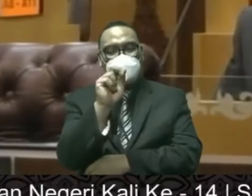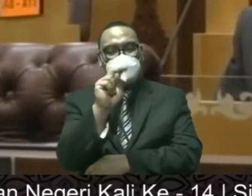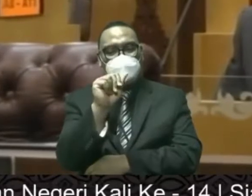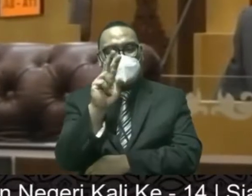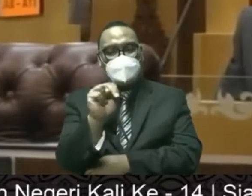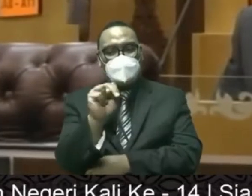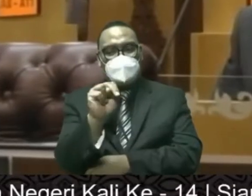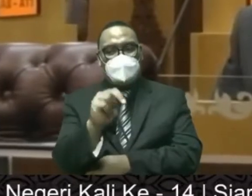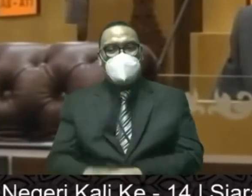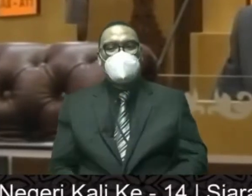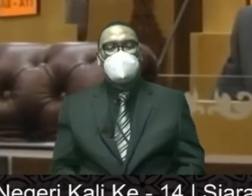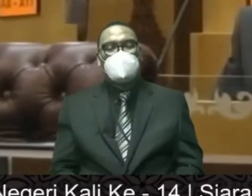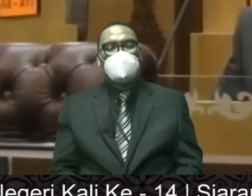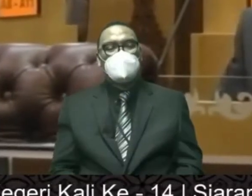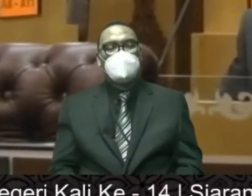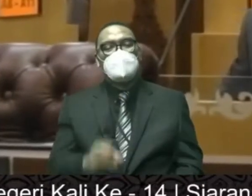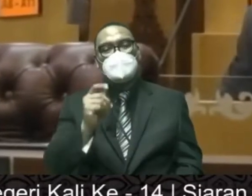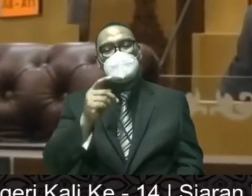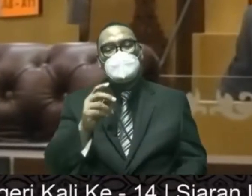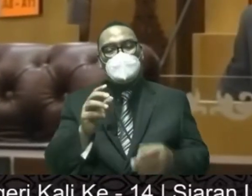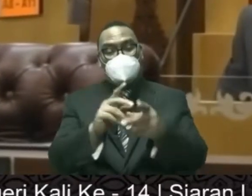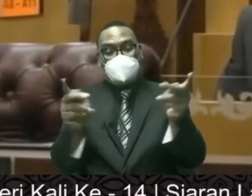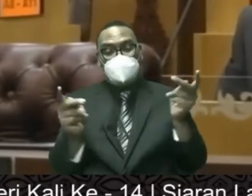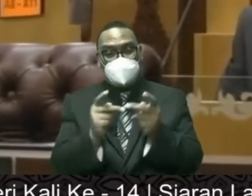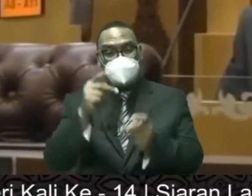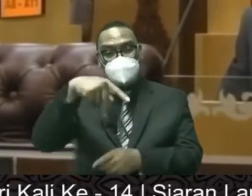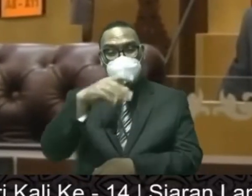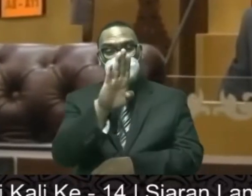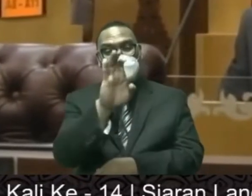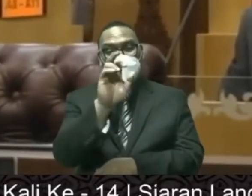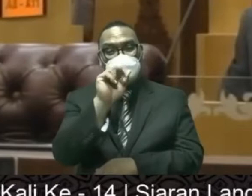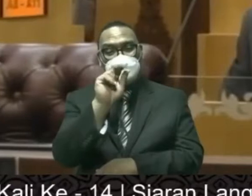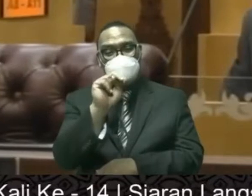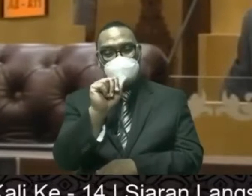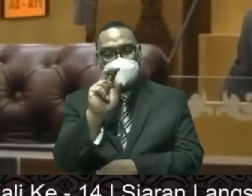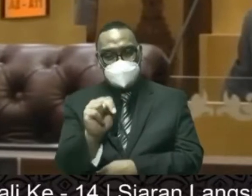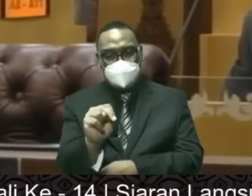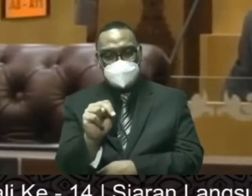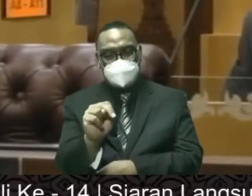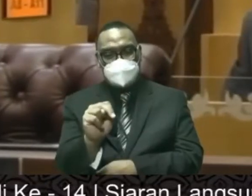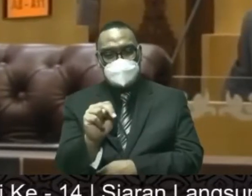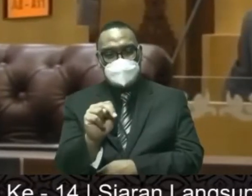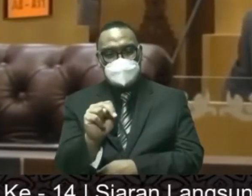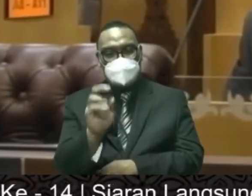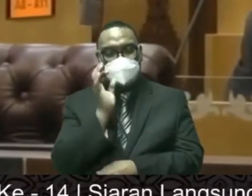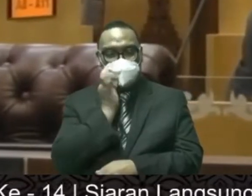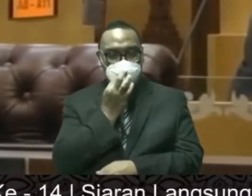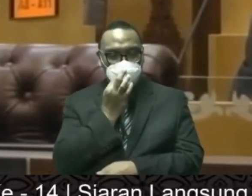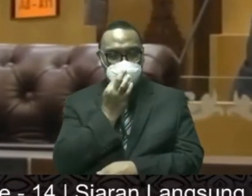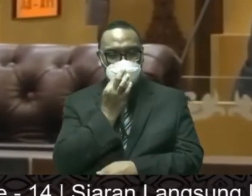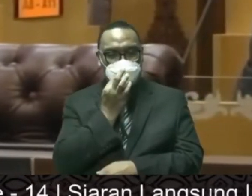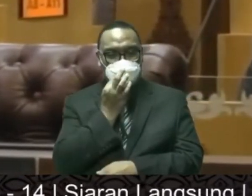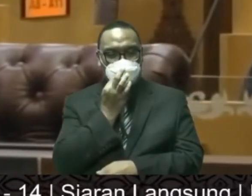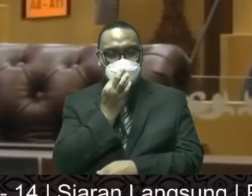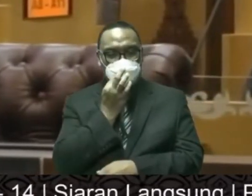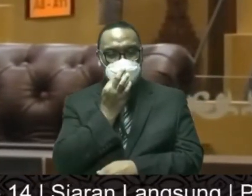pertanyaan adalah merupakan pengeluaran utama buah-buahan bermusim di kawasan hutan dan menyumbang